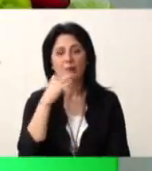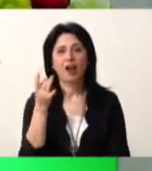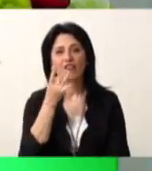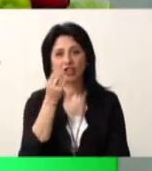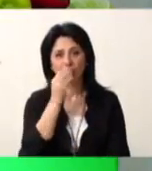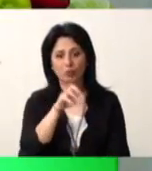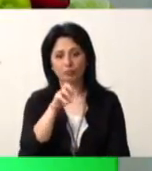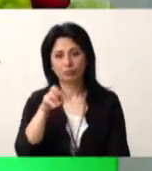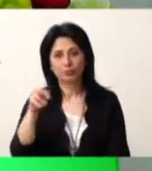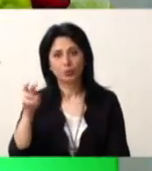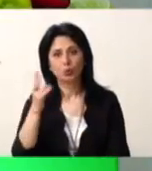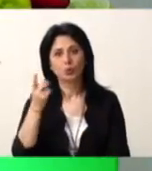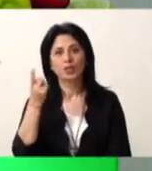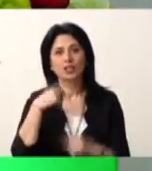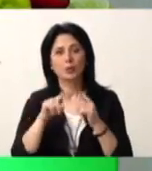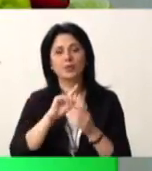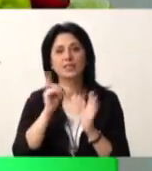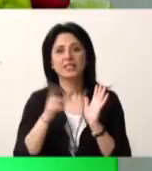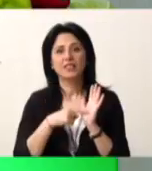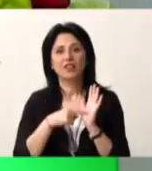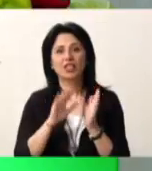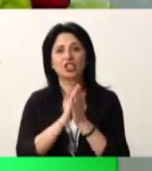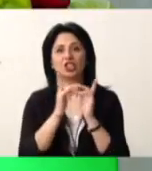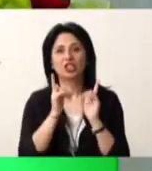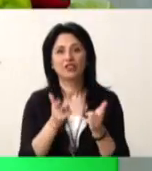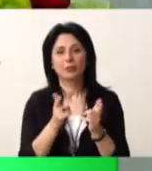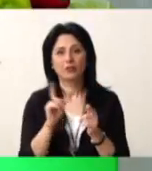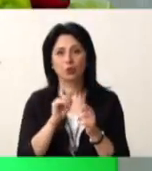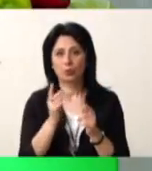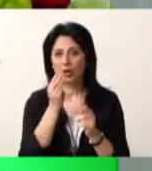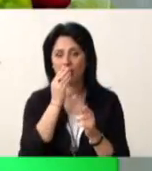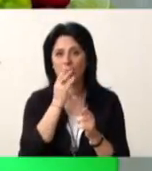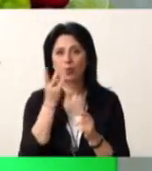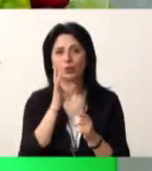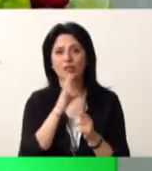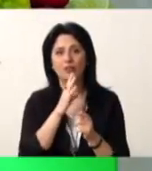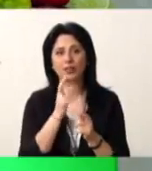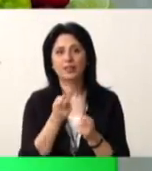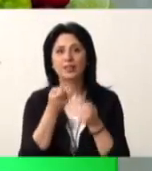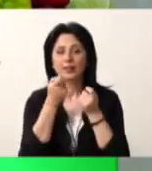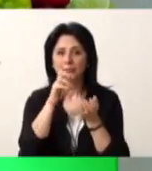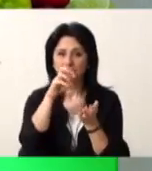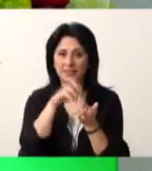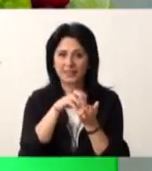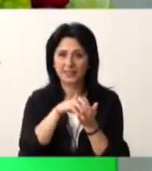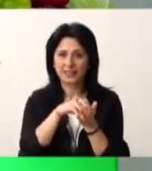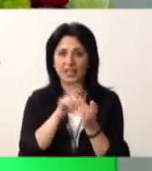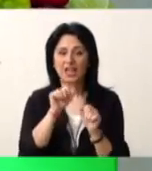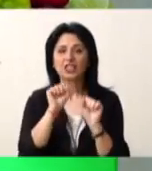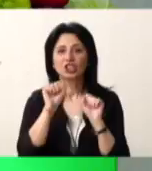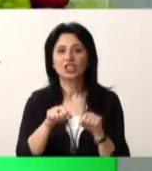მრავალჯერადი კვება, ჩვენ უნდა დაუბრუნდეთ სწორედ ამ საკითხს. ანუ, შევთანხმდით, რომ საკვები უნდა იყოს მცირე ულუფებად და